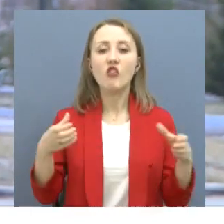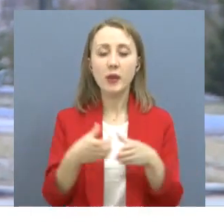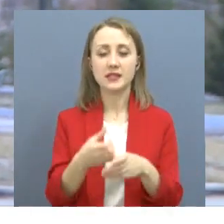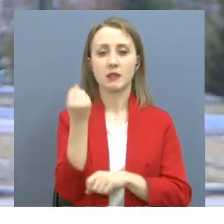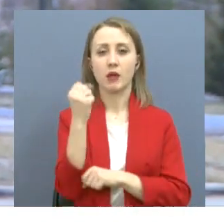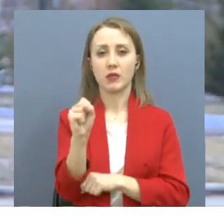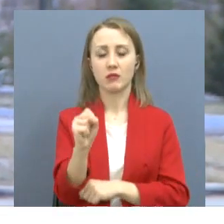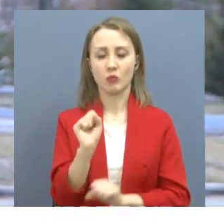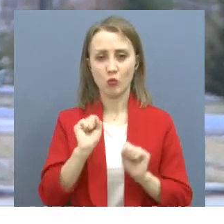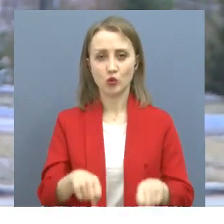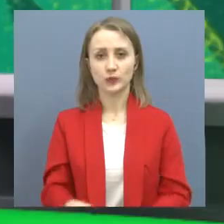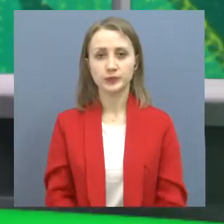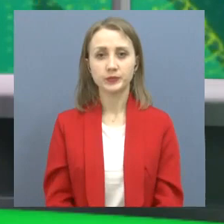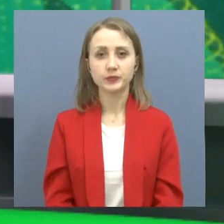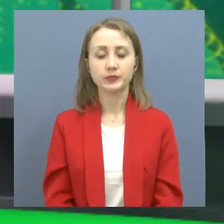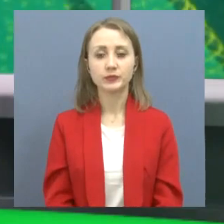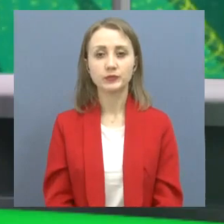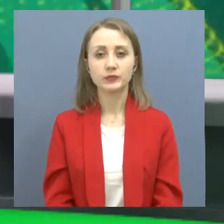победим.